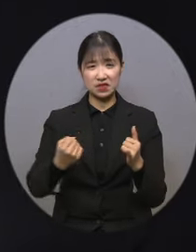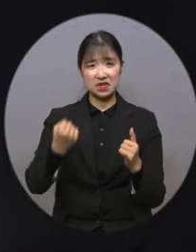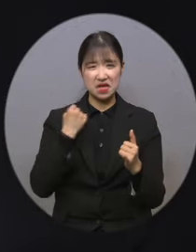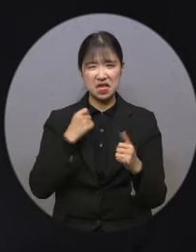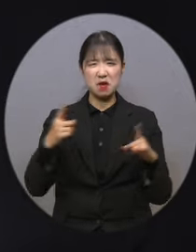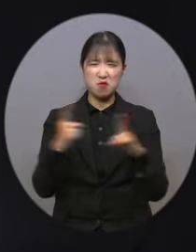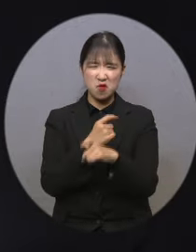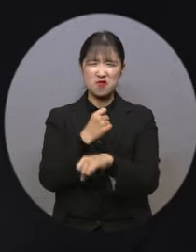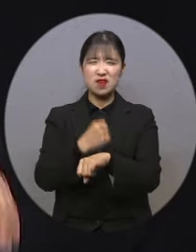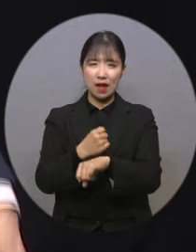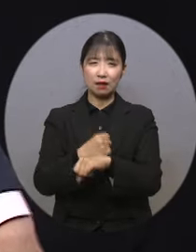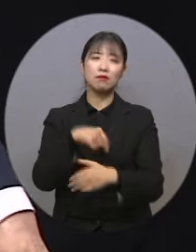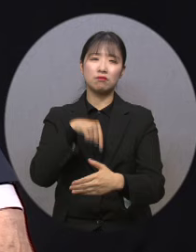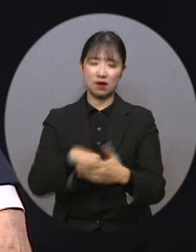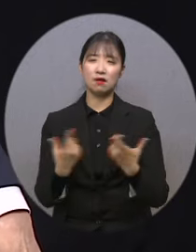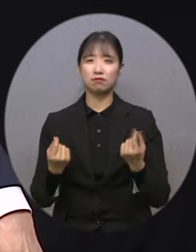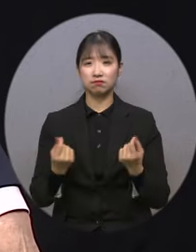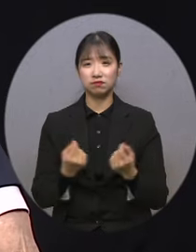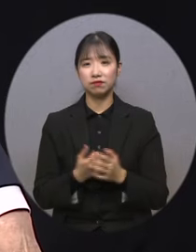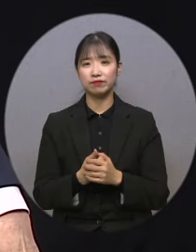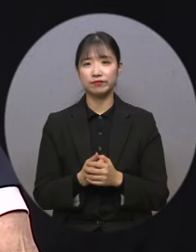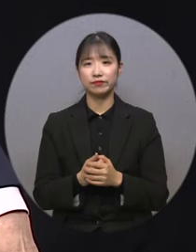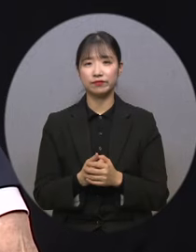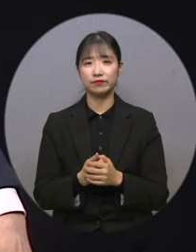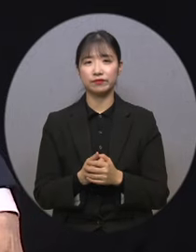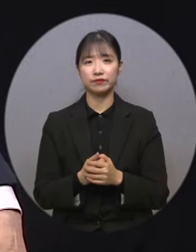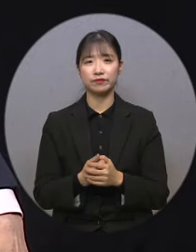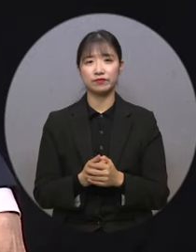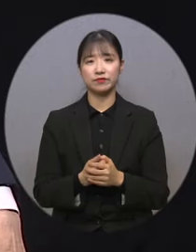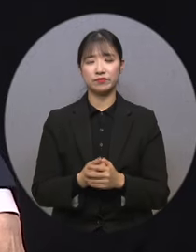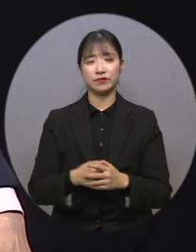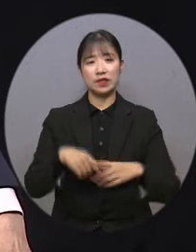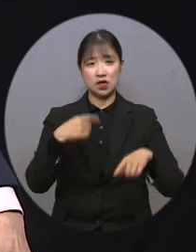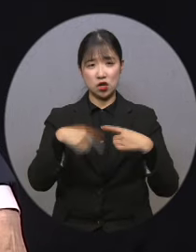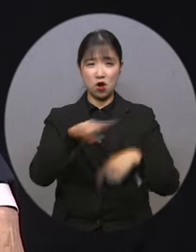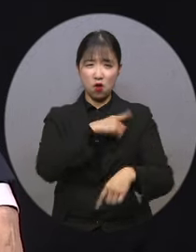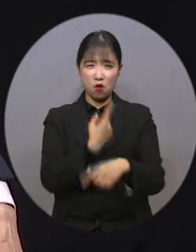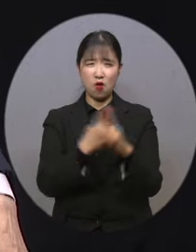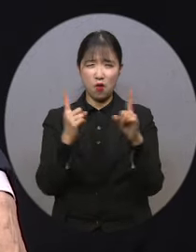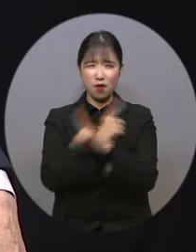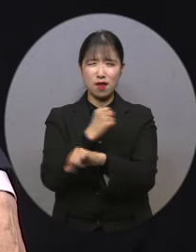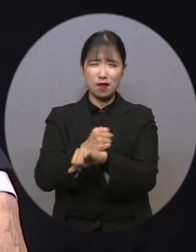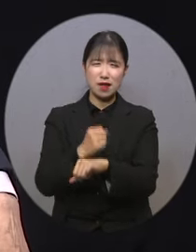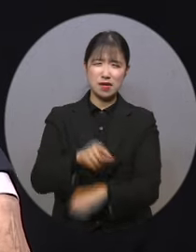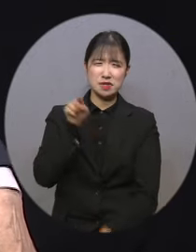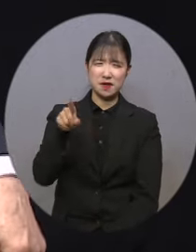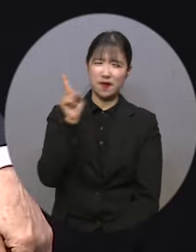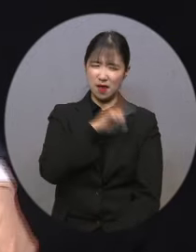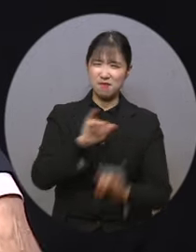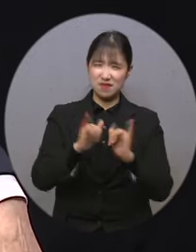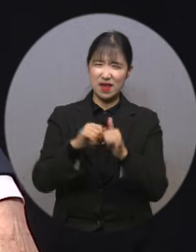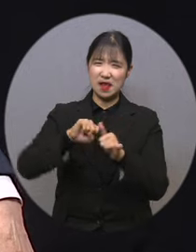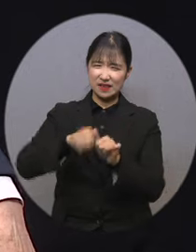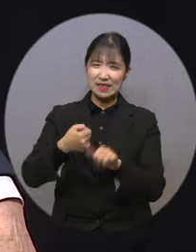복수 고를 하겠다는 마음이 있는 거야 정권교체 주장하는 것은 전 나쁜 사람들에 대해서 자기가 응징 하겠다 이렇게 공범이 떠